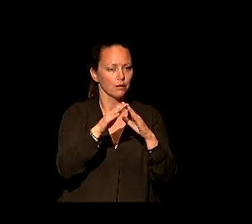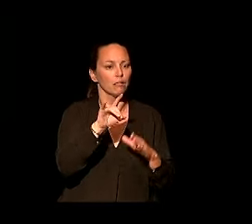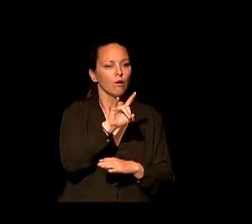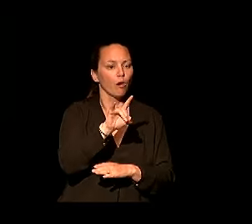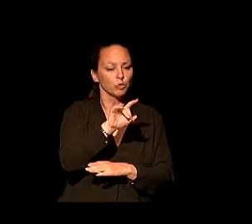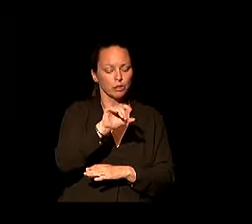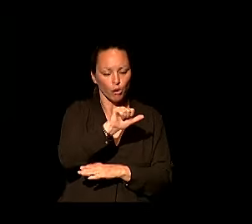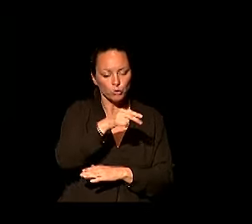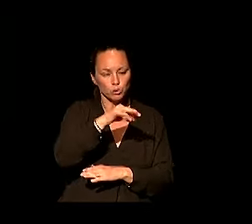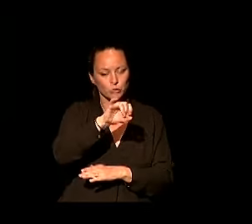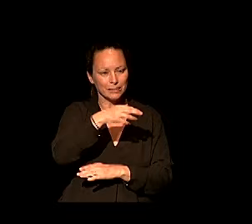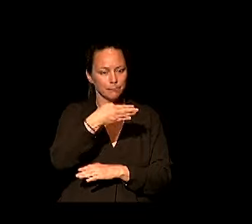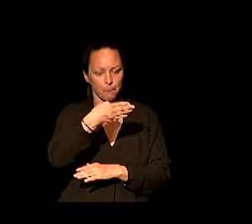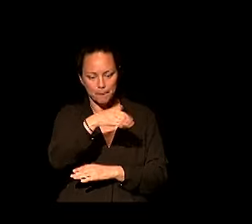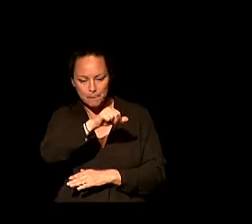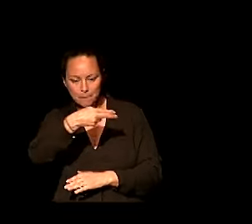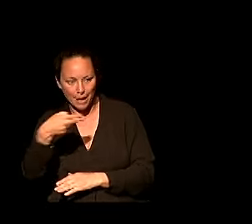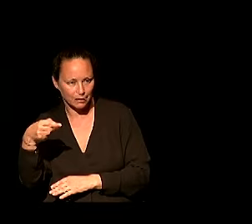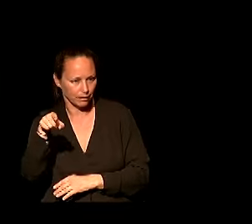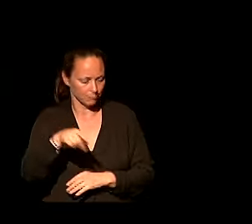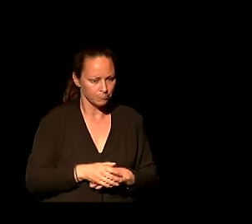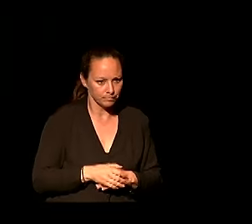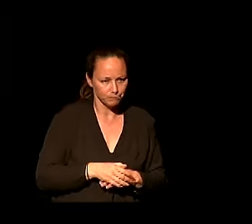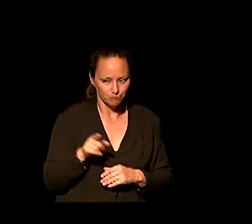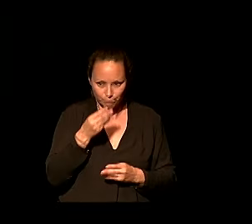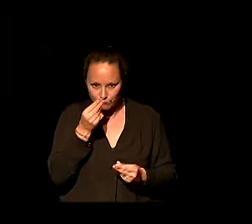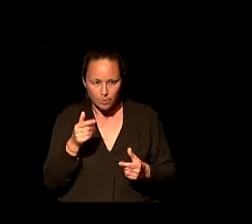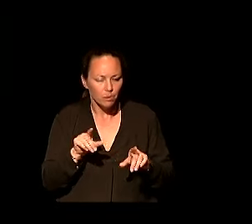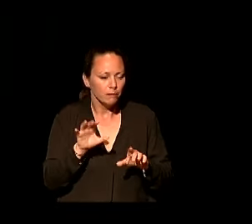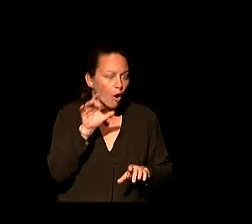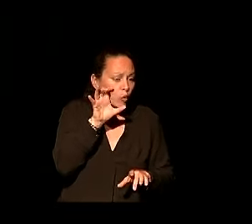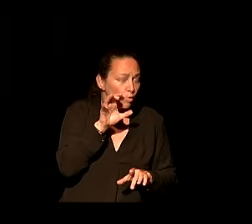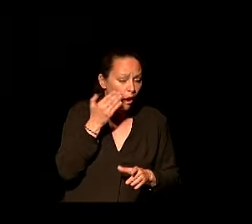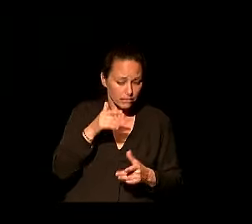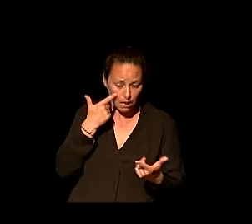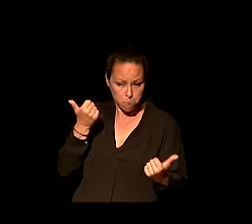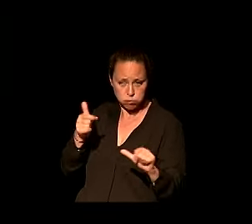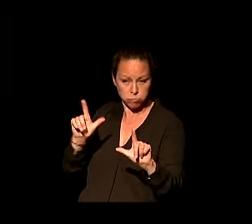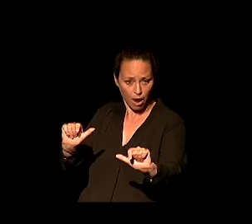a l'intuition, si vous voulez, un peu comme on pourrait identifier du Renoir